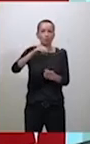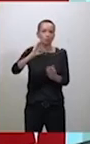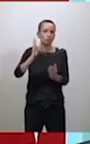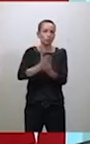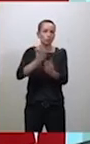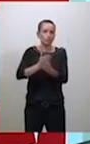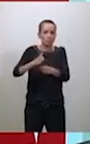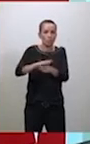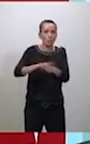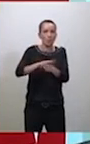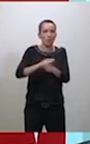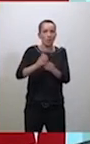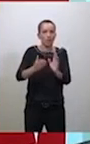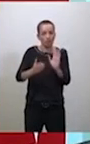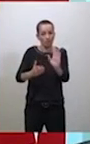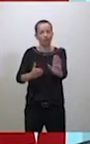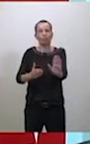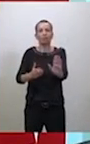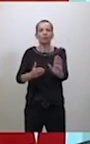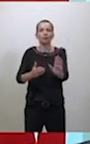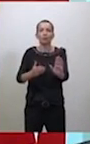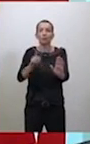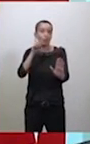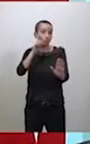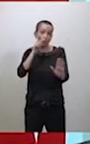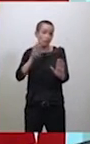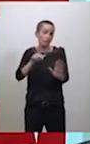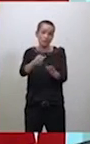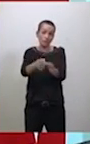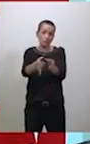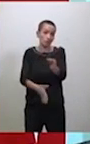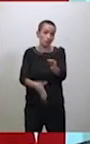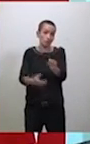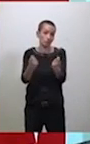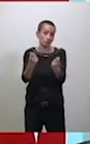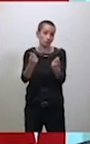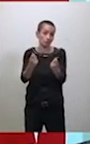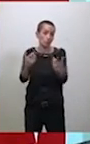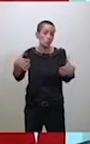qui a eu et aura des incidences financières lourdes,